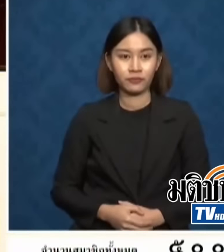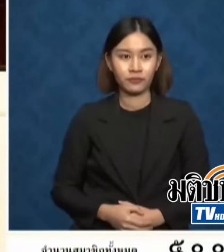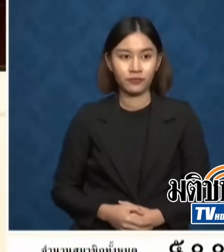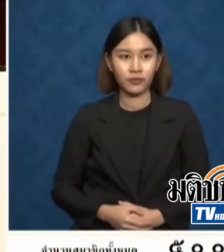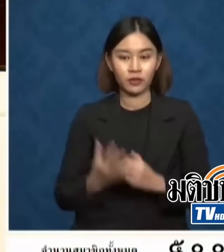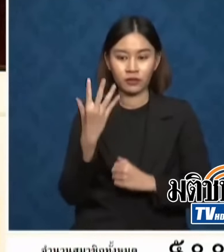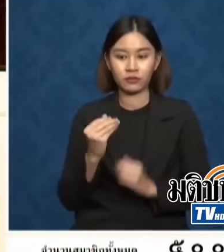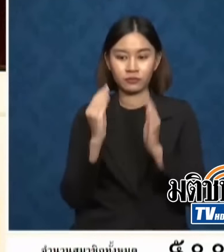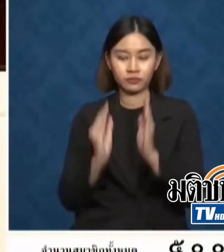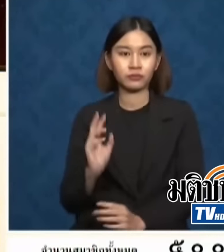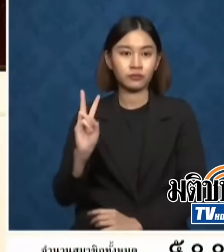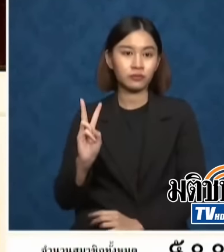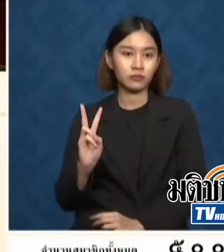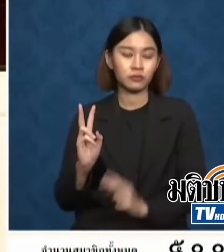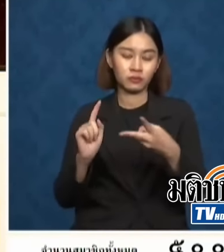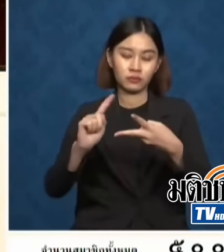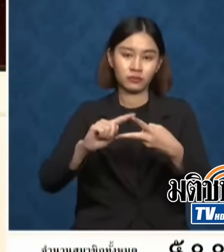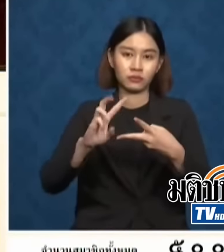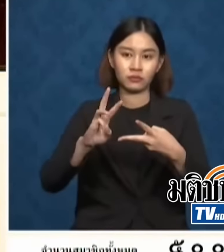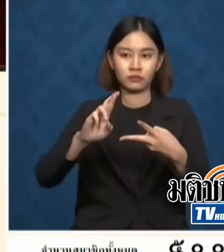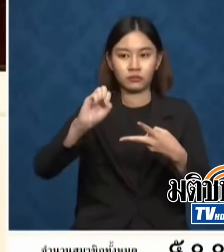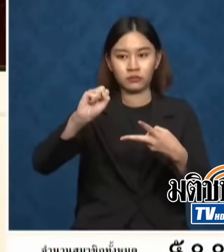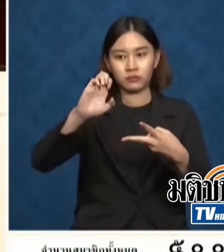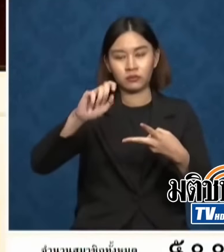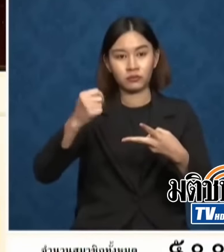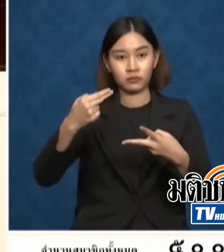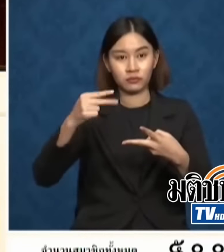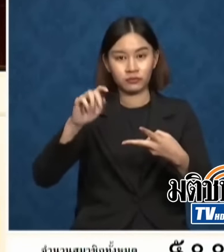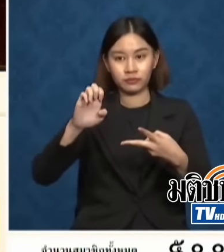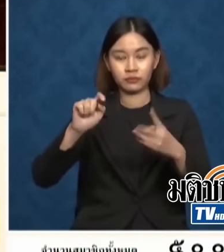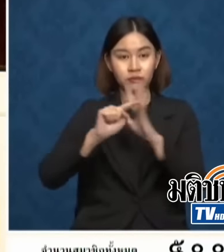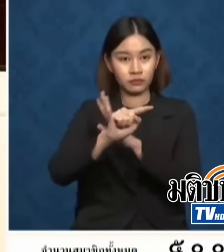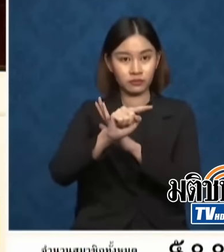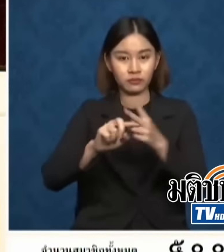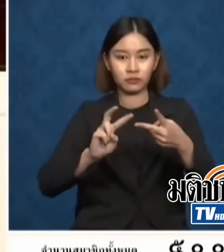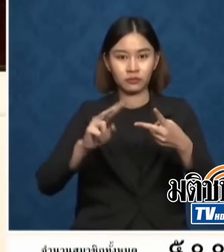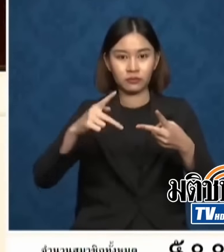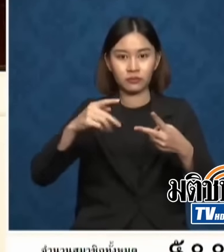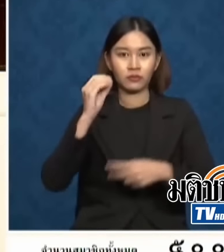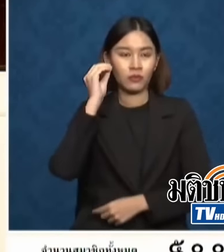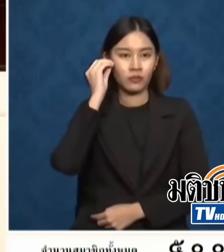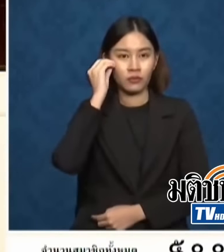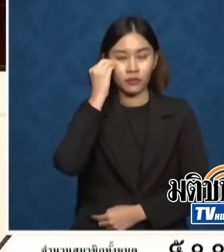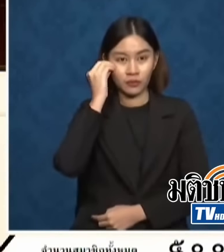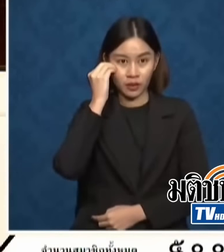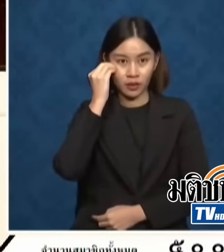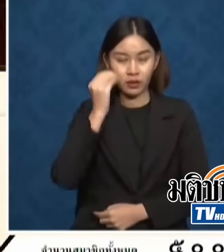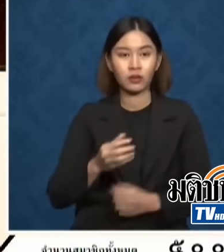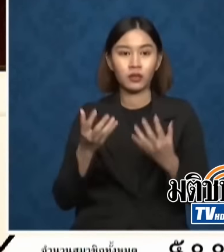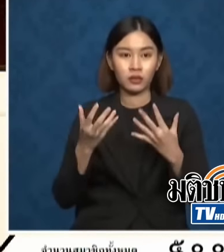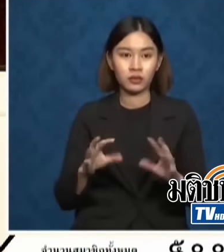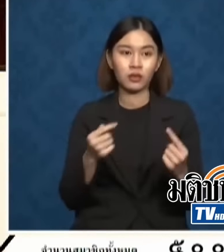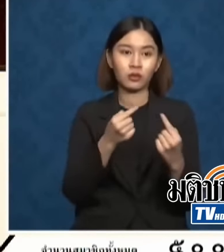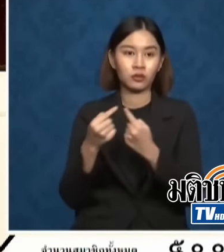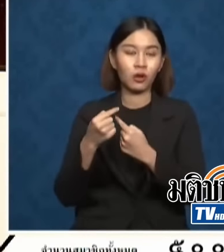เหลืออีก2ท่านนะครับมีท่านวรสิทธิ์เรียงประสิทธิ์นะครับแล้วก็ท่านพิธาลิ้มเจริญรัตน์นะครับจากนั้นท่านรั